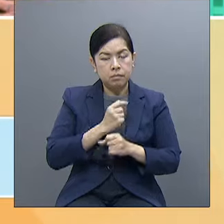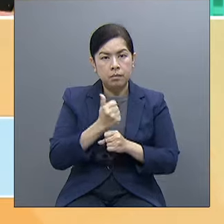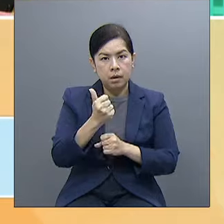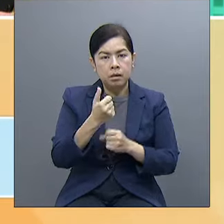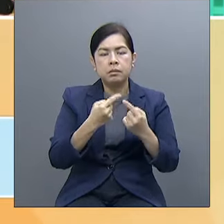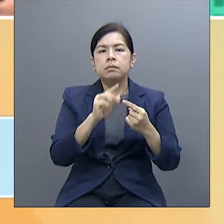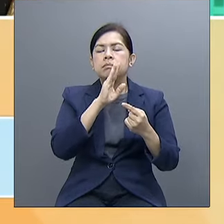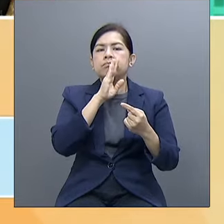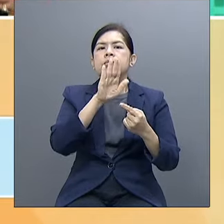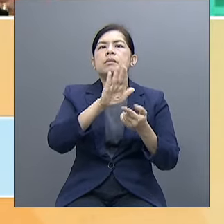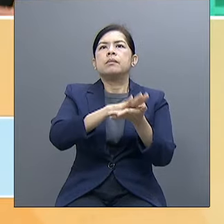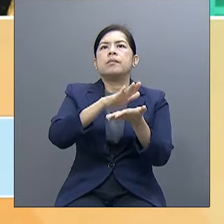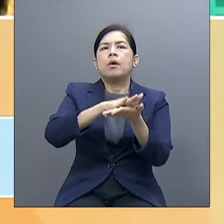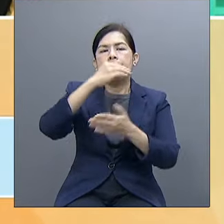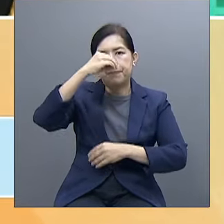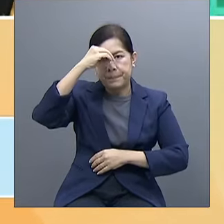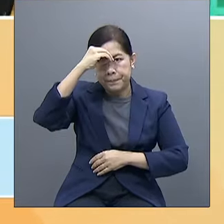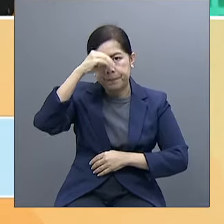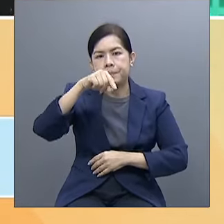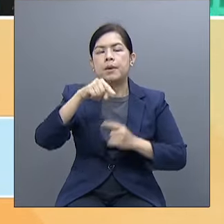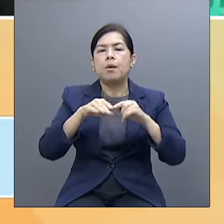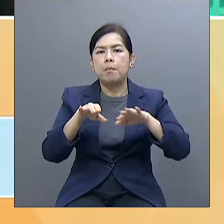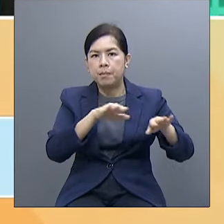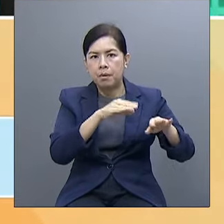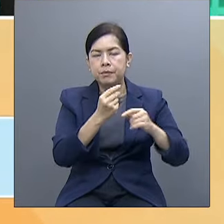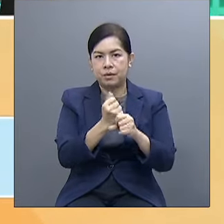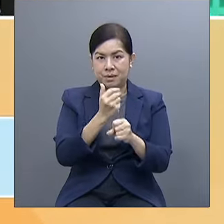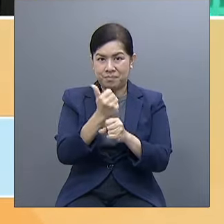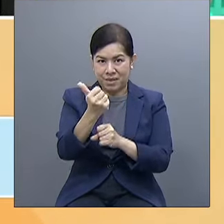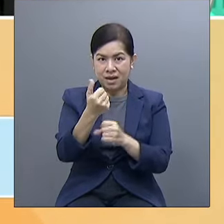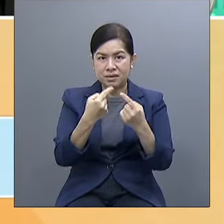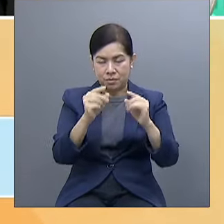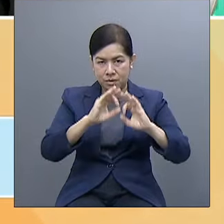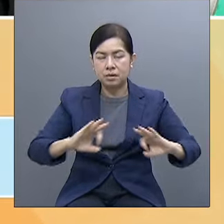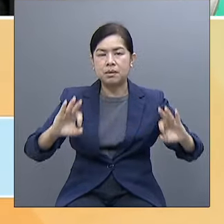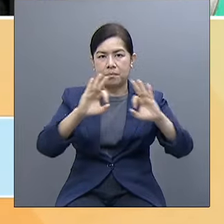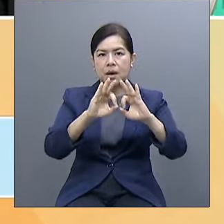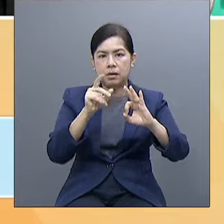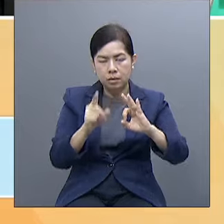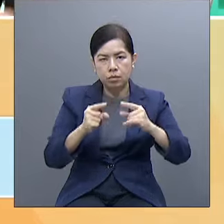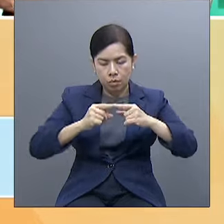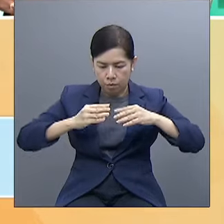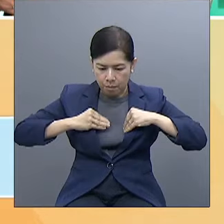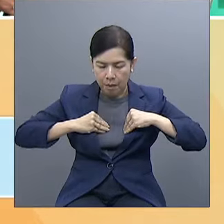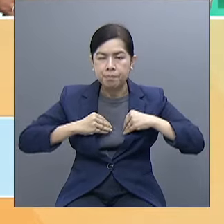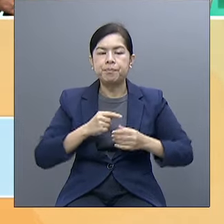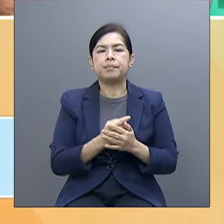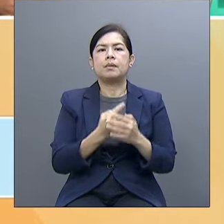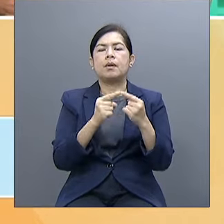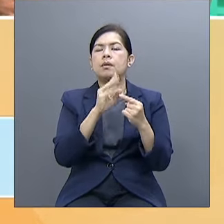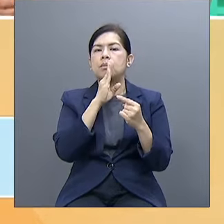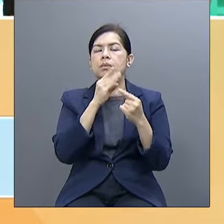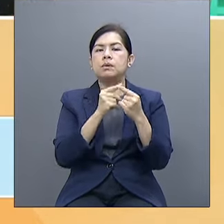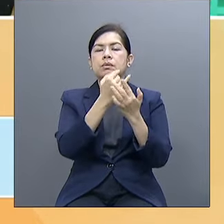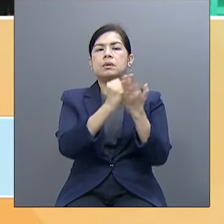าอยากจะมากับอยู่ท้องถิ่นเขาก็มาแต่อาศัยความสมัครใจแต่บางแห่งนะท้องถิ่นก็เลยบอกว่าถ้าอย่